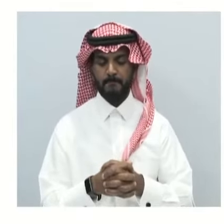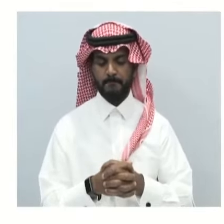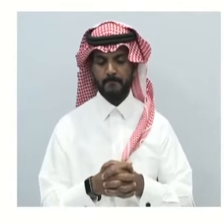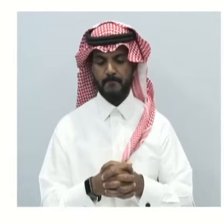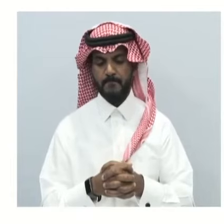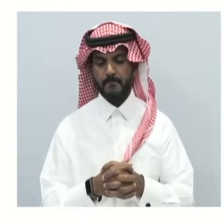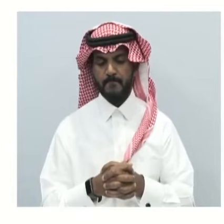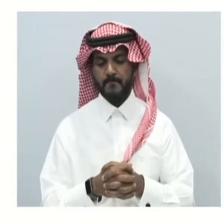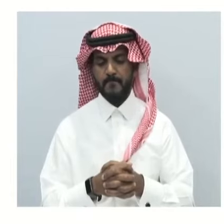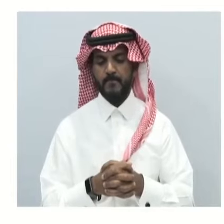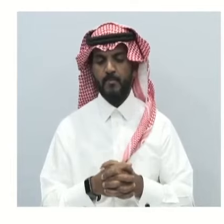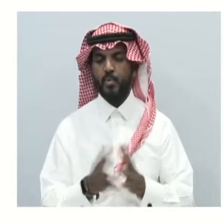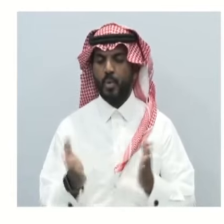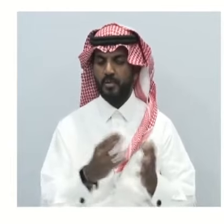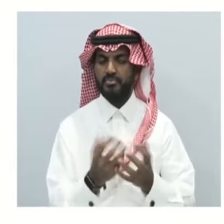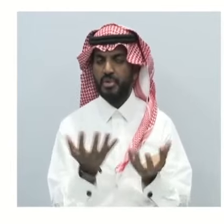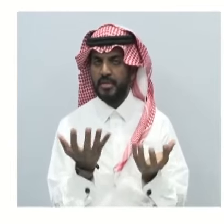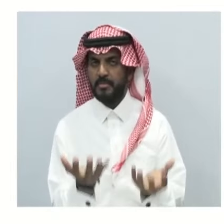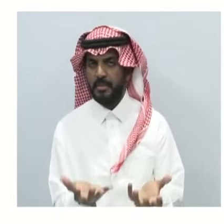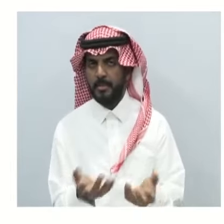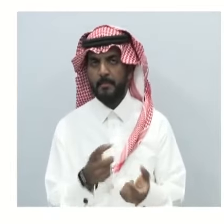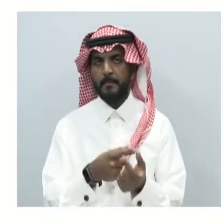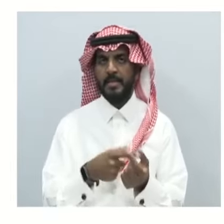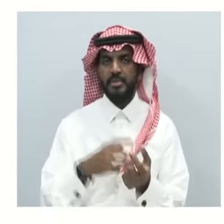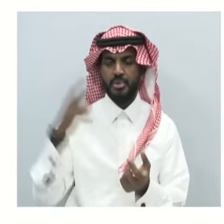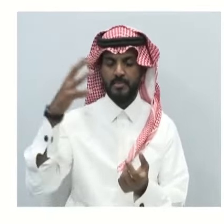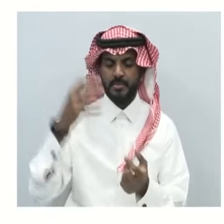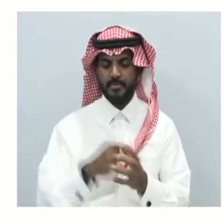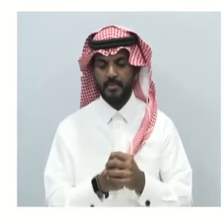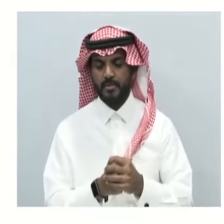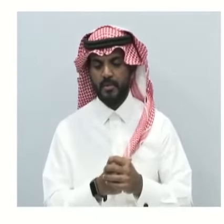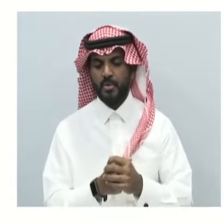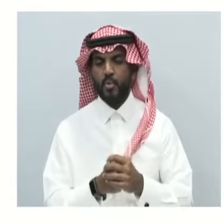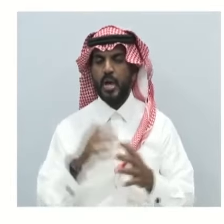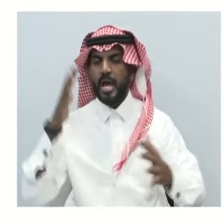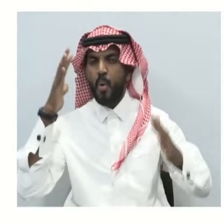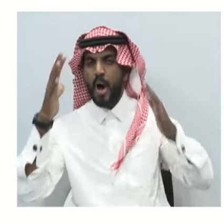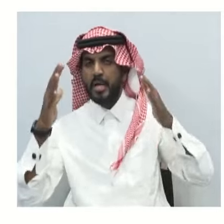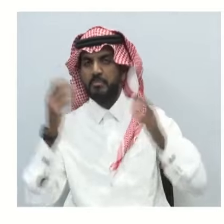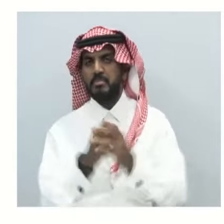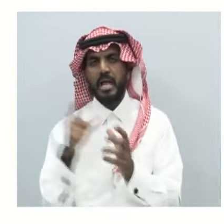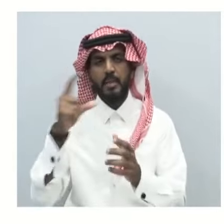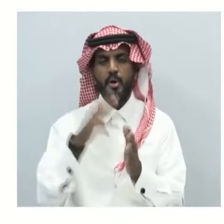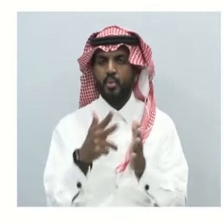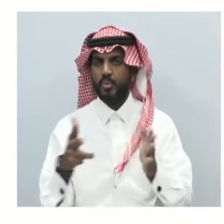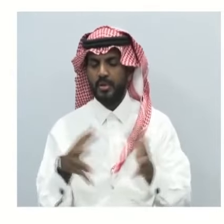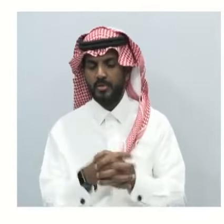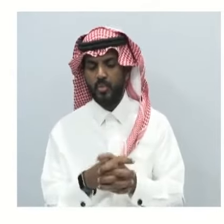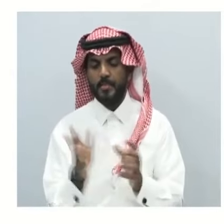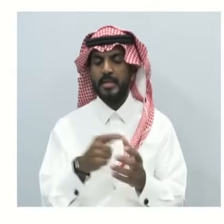يوجد ان هنالك جاذبيه بين الشمس والكواكب وكذلك بين